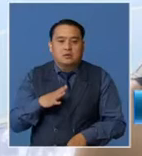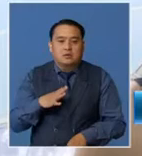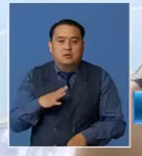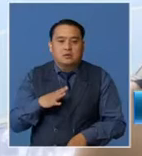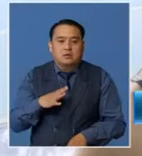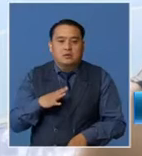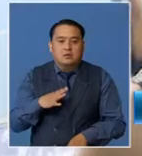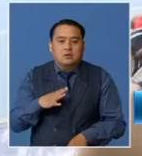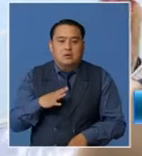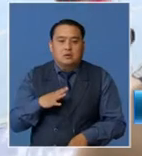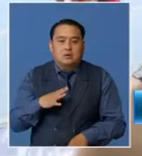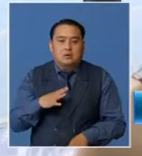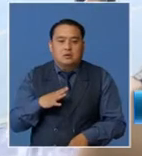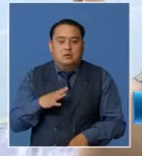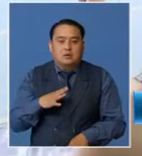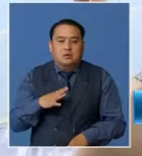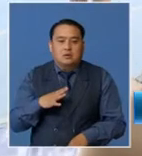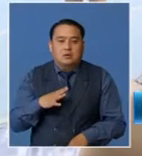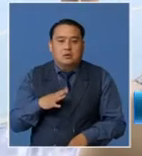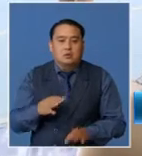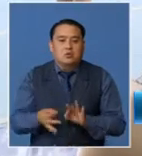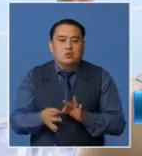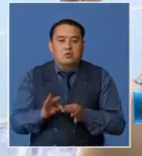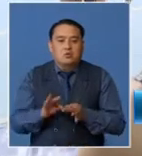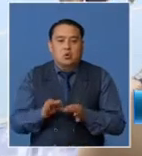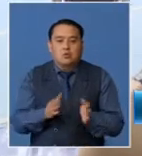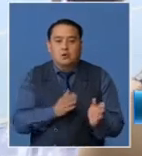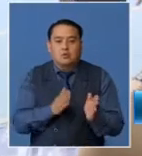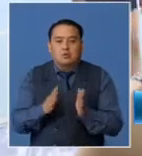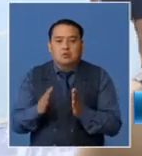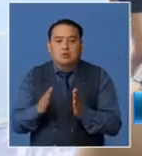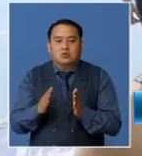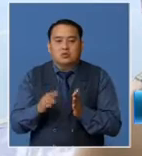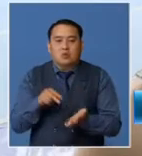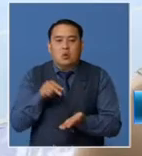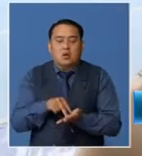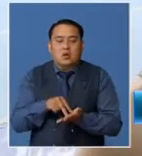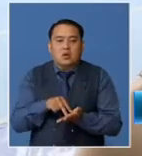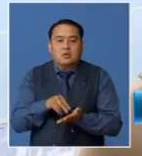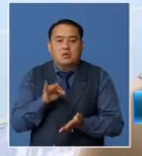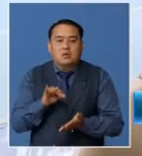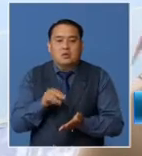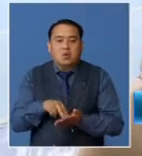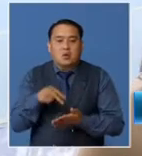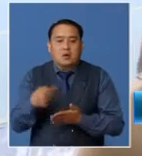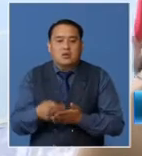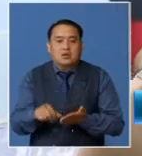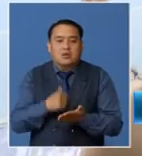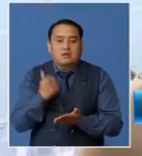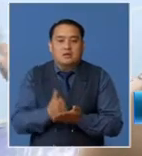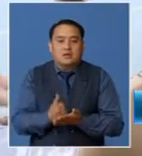отдохнуть тоже возможно, но нужно сосредоточенно сделать все по стойкам и не упасть, самое